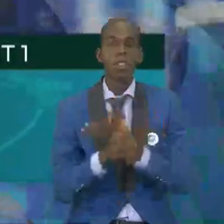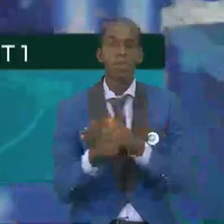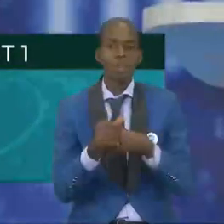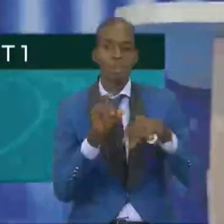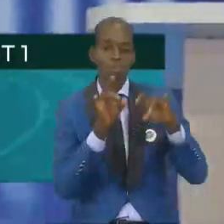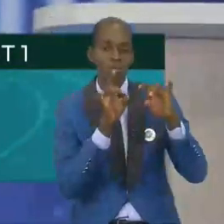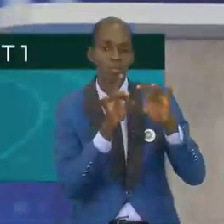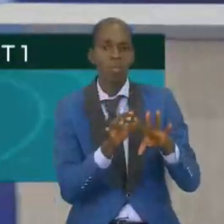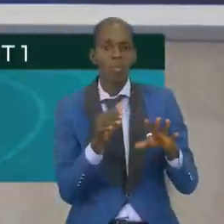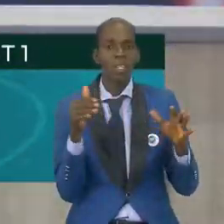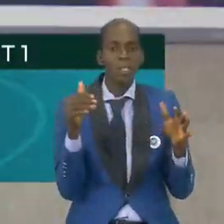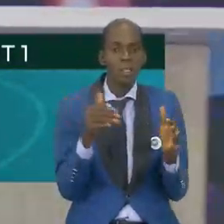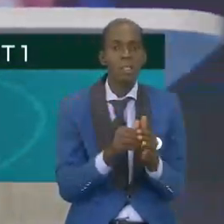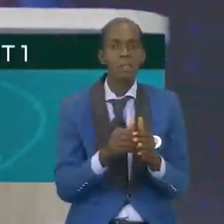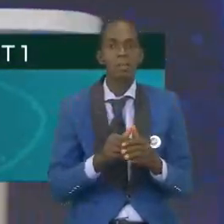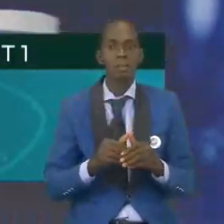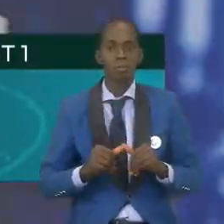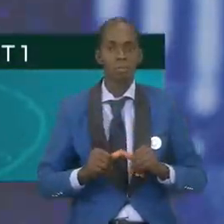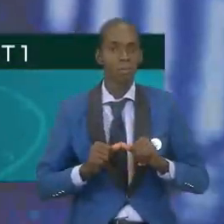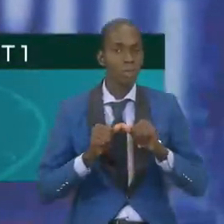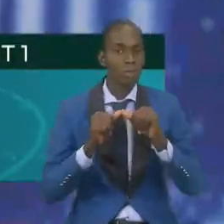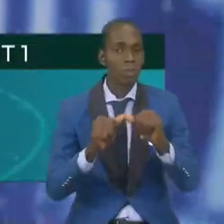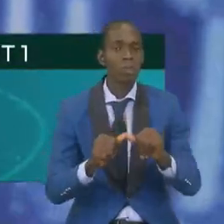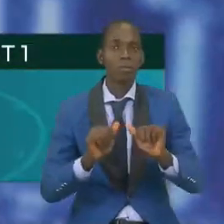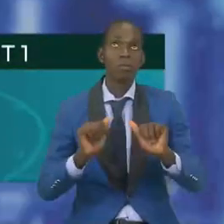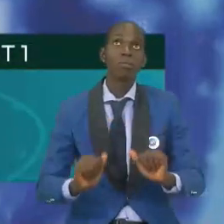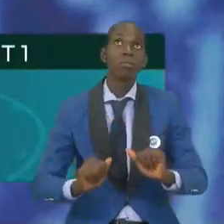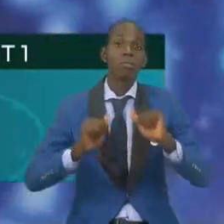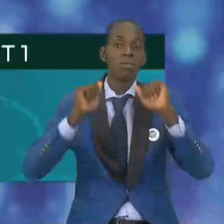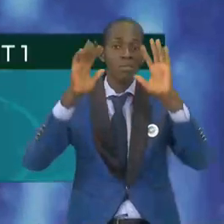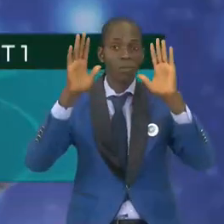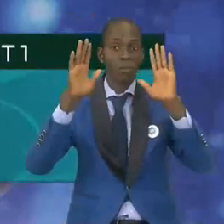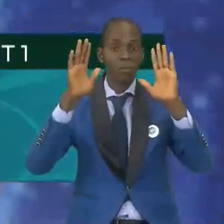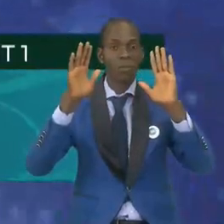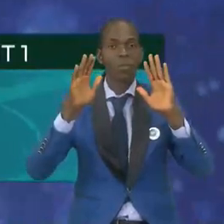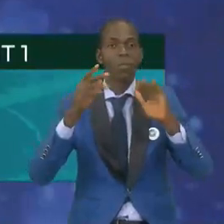contre sa ferme dévotion.